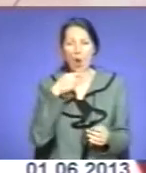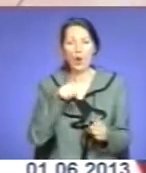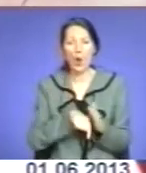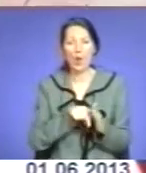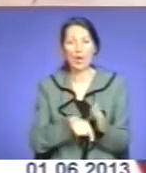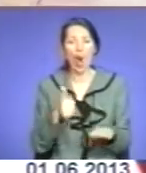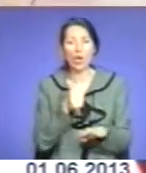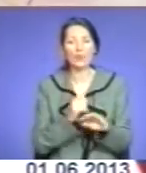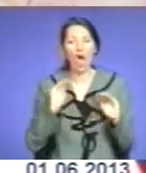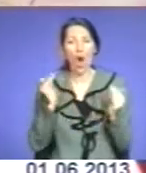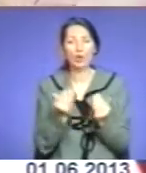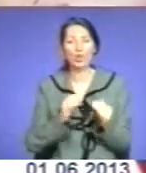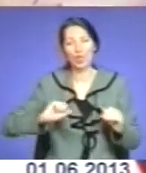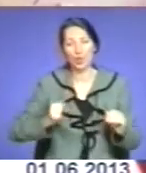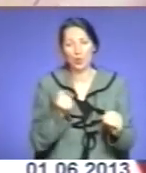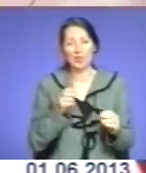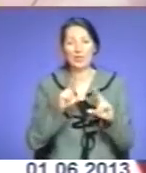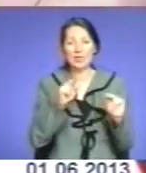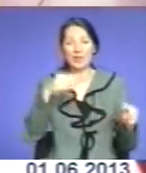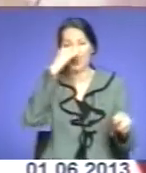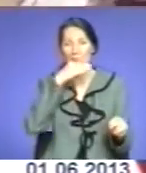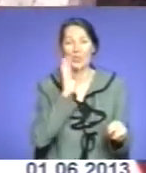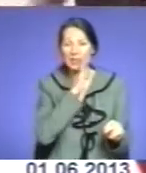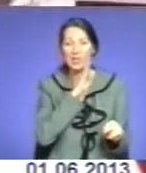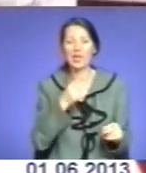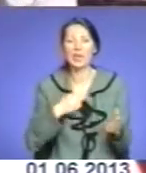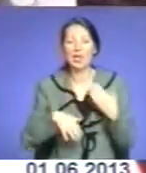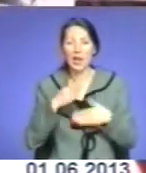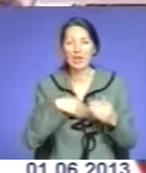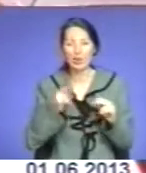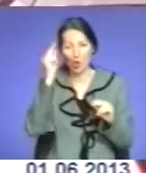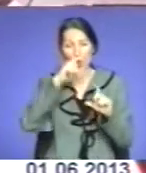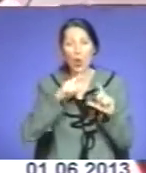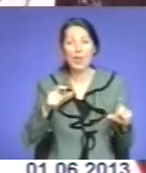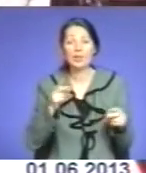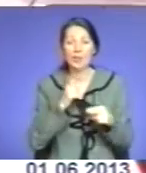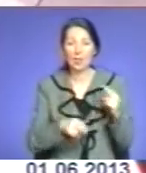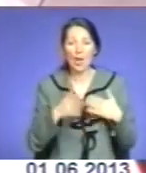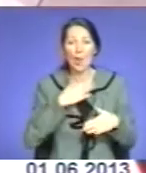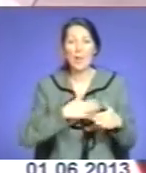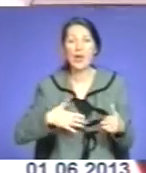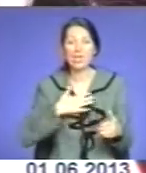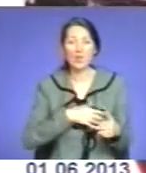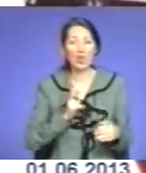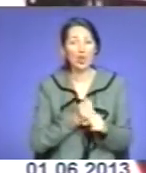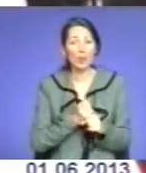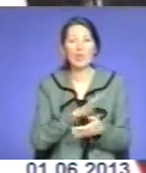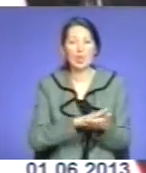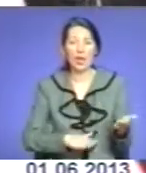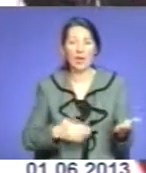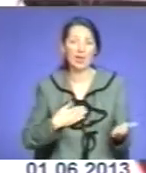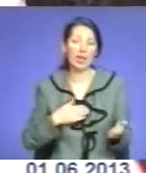оточення друзів, це щасливі батьки, які, в принципі, раді, що школа закінчується, але переживають, що робити далі. Я, в принципі, абсолютно